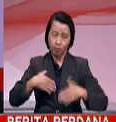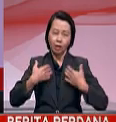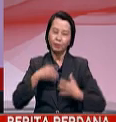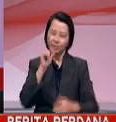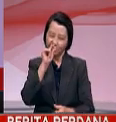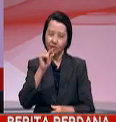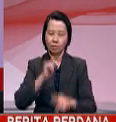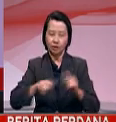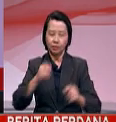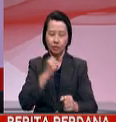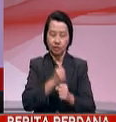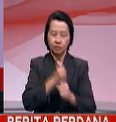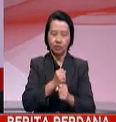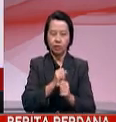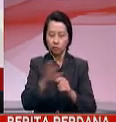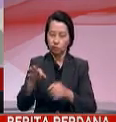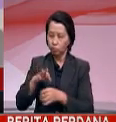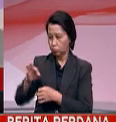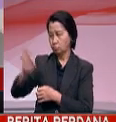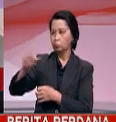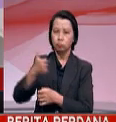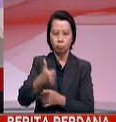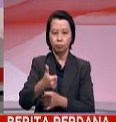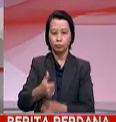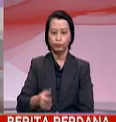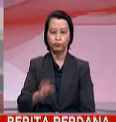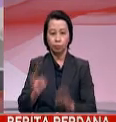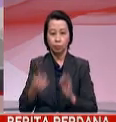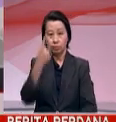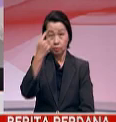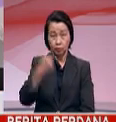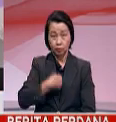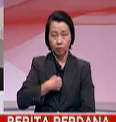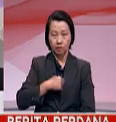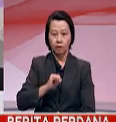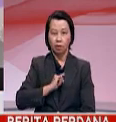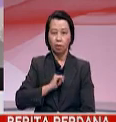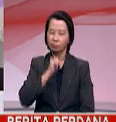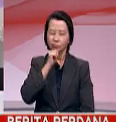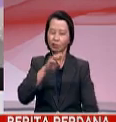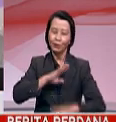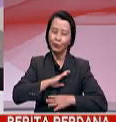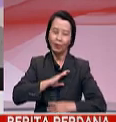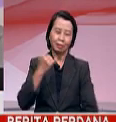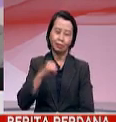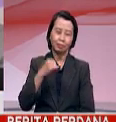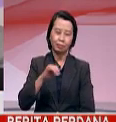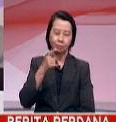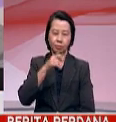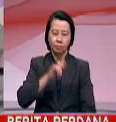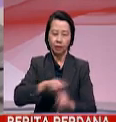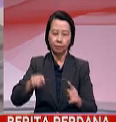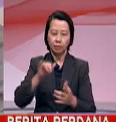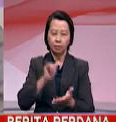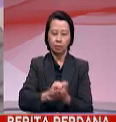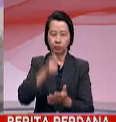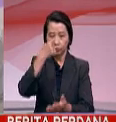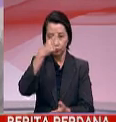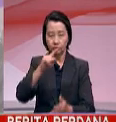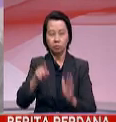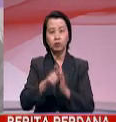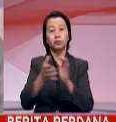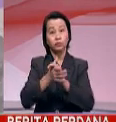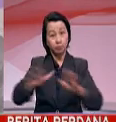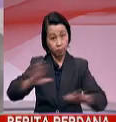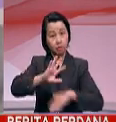dia kerja semua orang masih bersemangat. Tapi kalau dia tanya saya, apakah saya tak puas kan? Tapi itu untuk